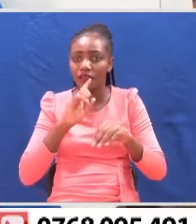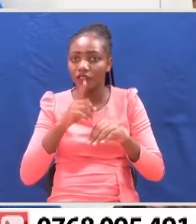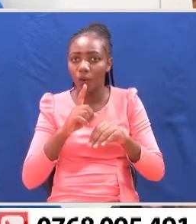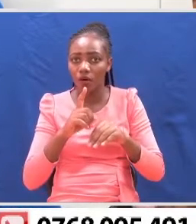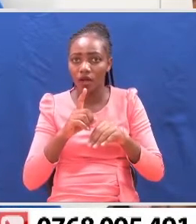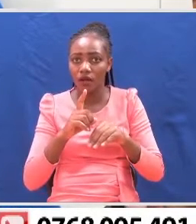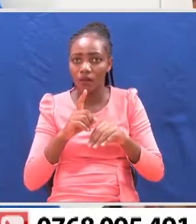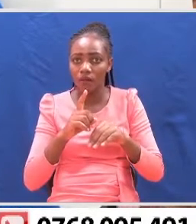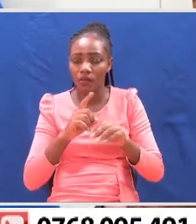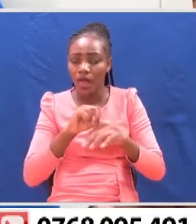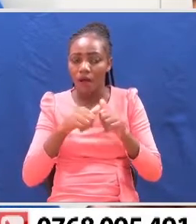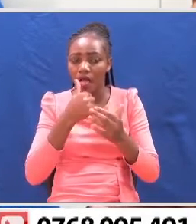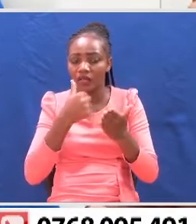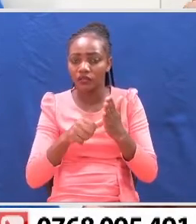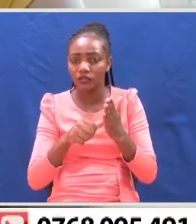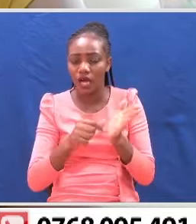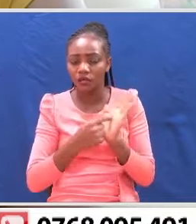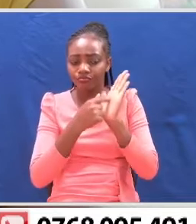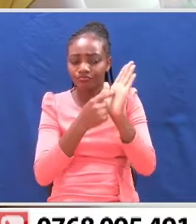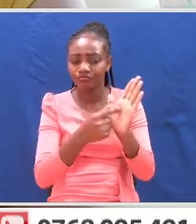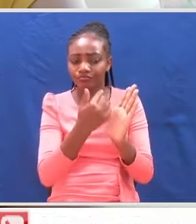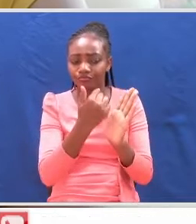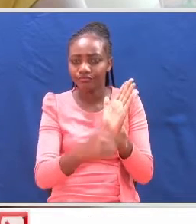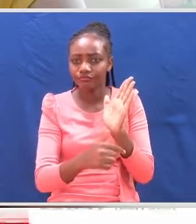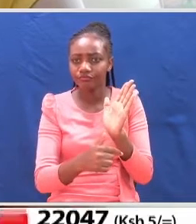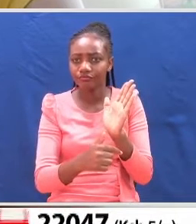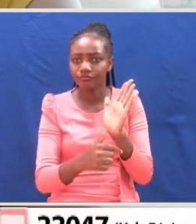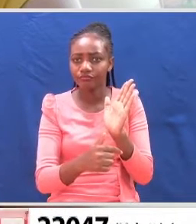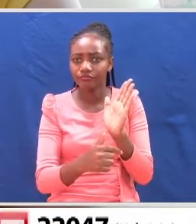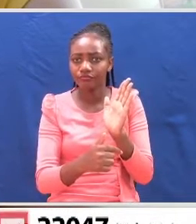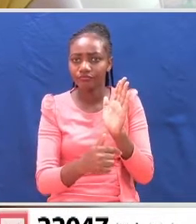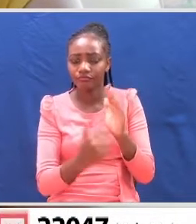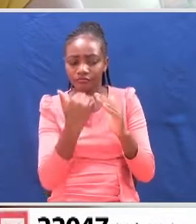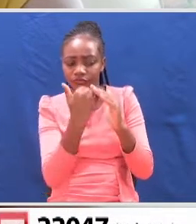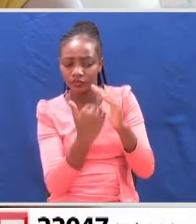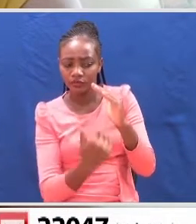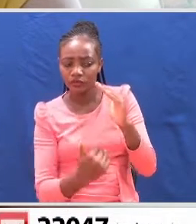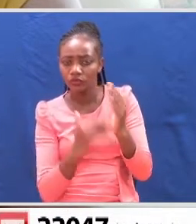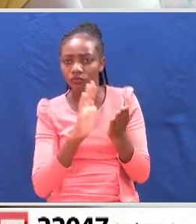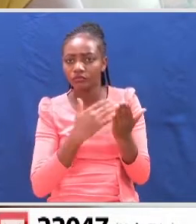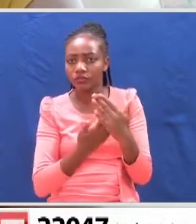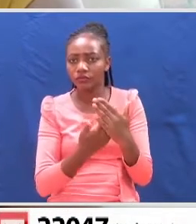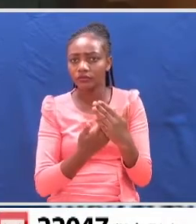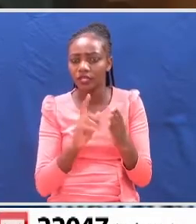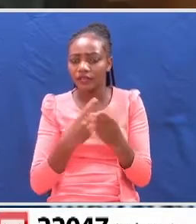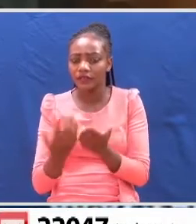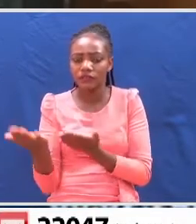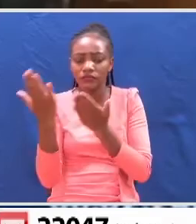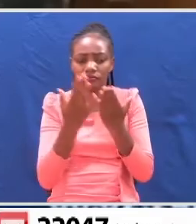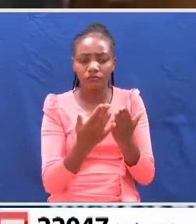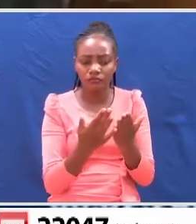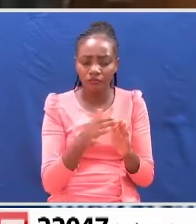kwamba ile barua nimepata inaonyesha kwamba wame withdraw ile delegation, hiyo ndio ilileta sasa suluhu. Ndio